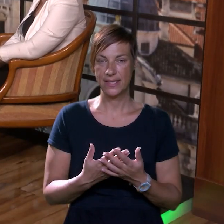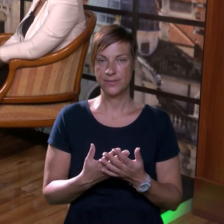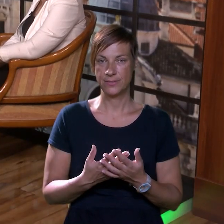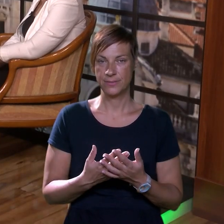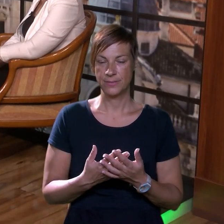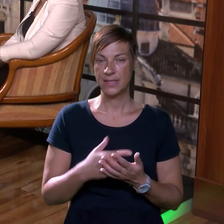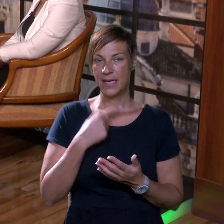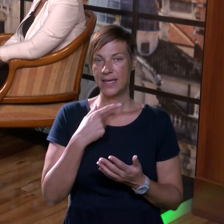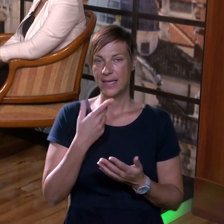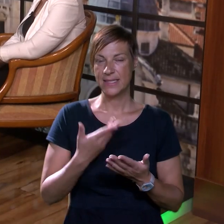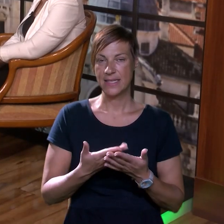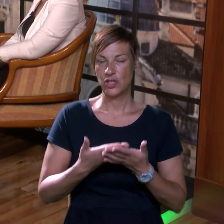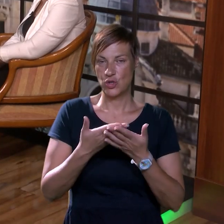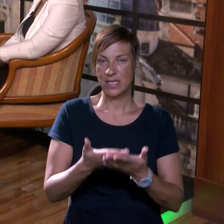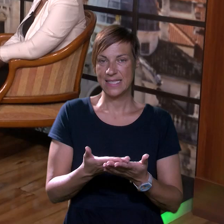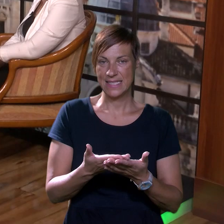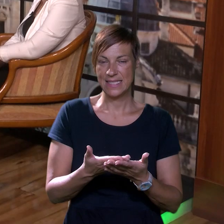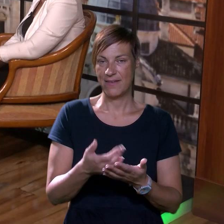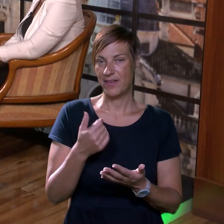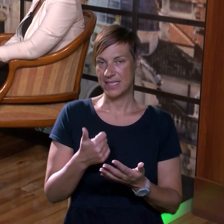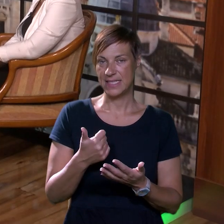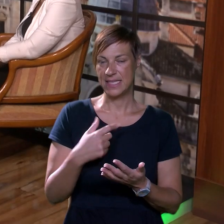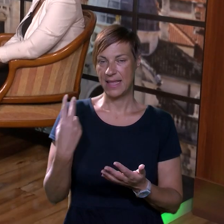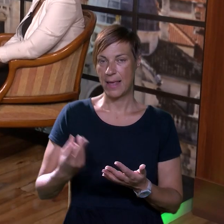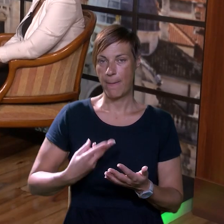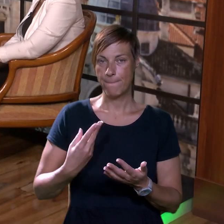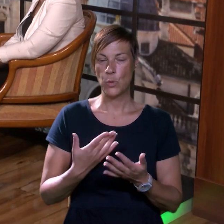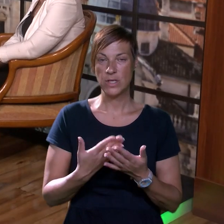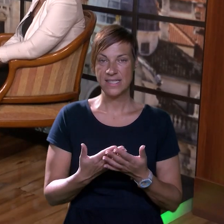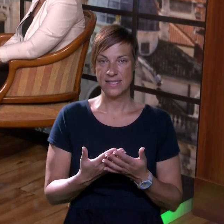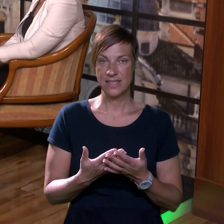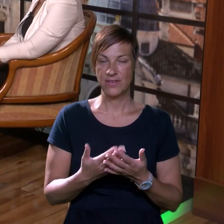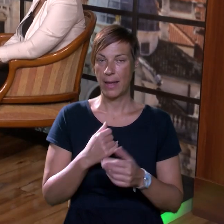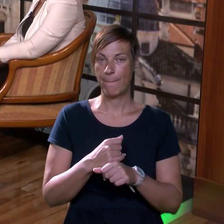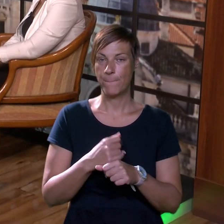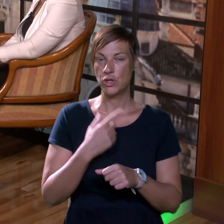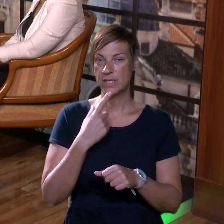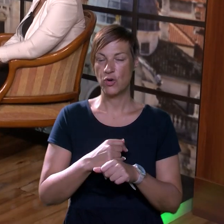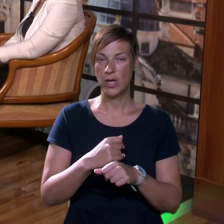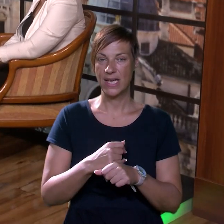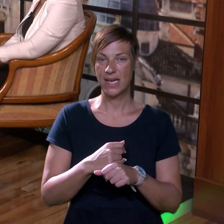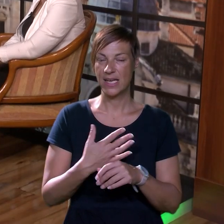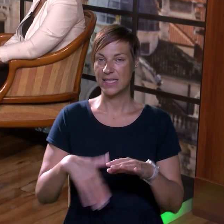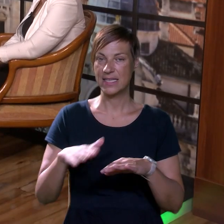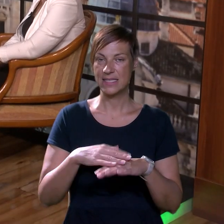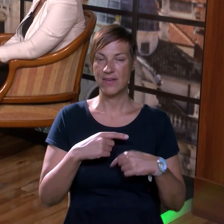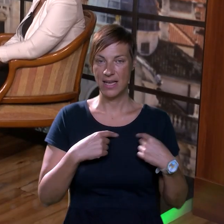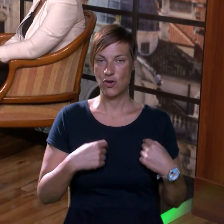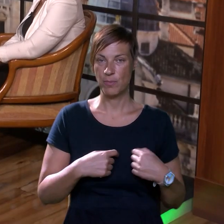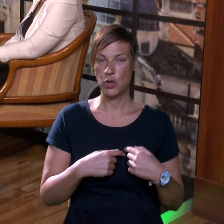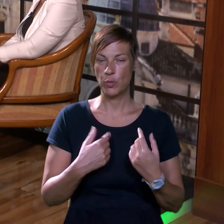Dubrovnik. Rekli ste da je to za vas jedan poziv. Posao kojeg radite s